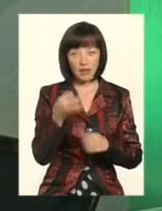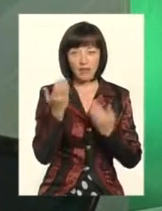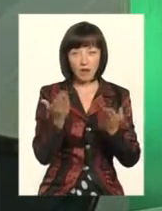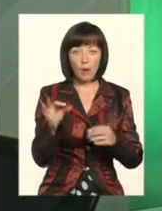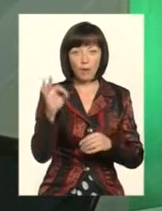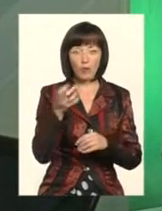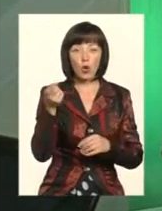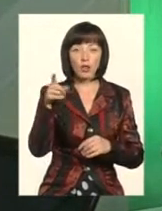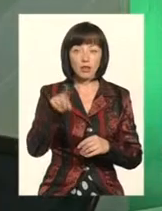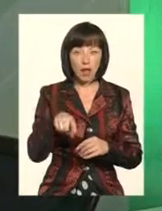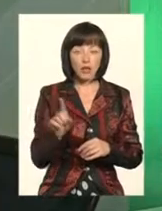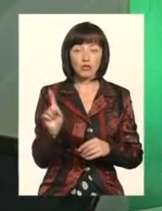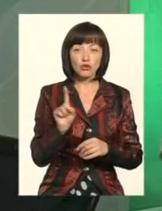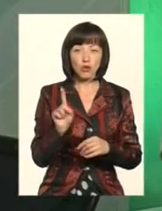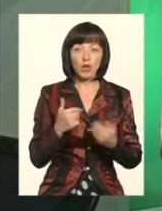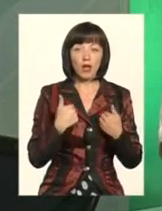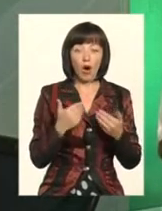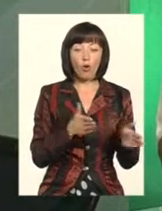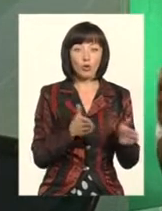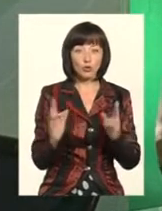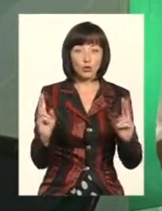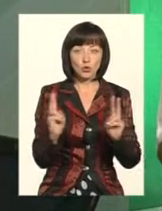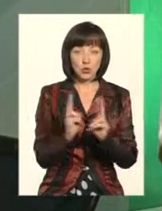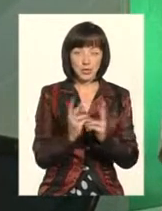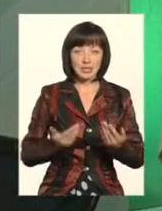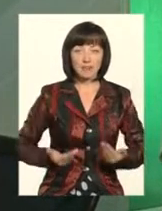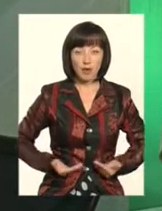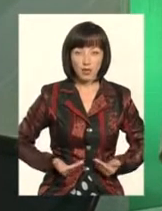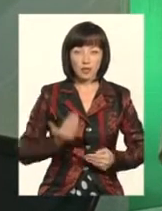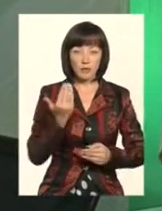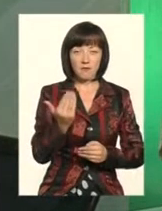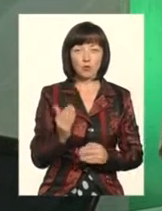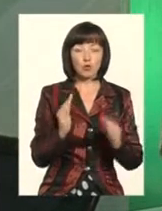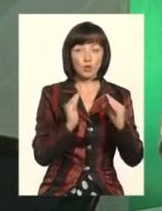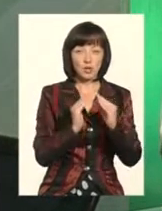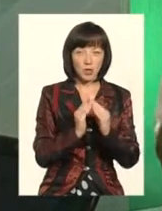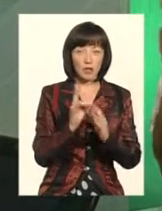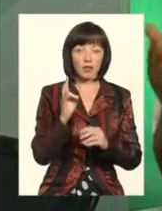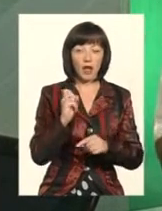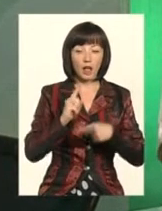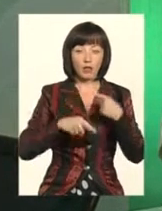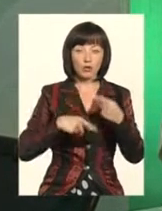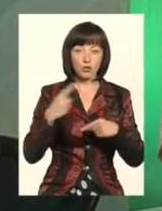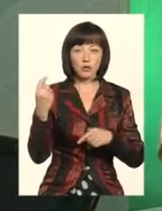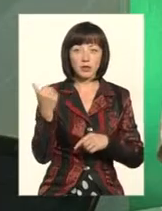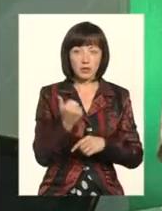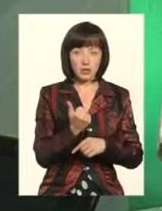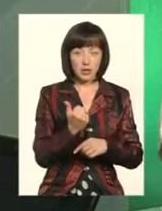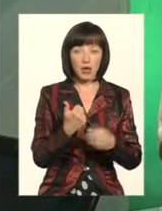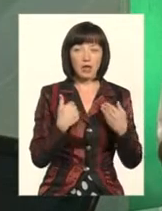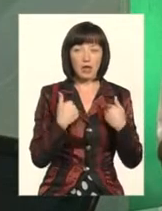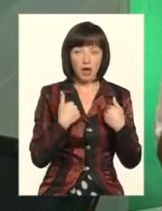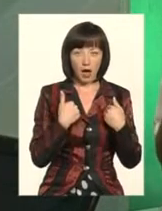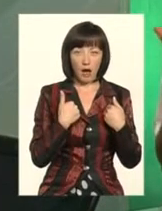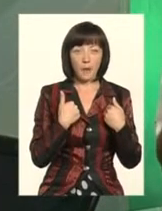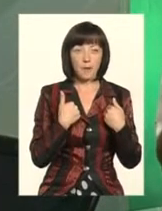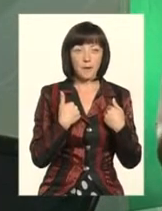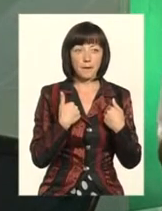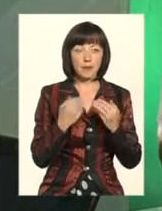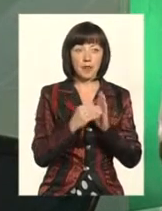те, що я готов зустрітися з мешканцями вашого будинку на наступній неділі. Я призначу